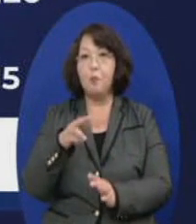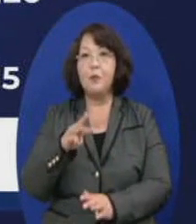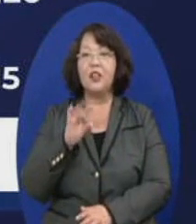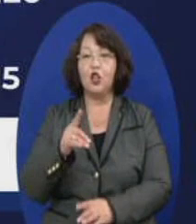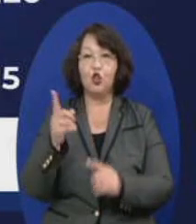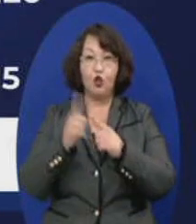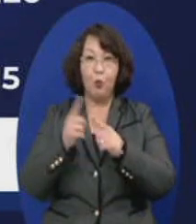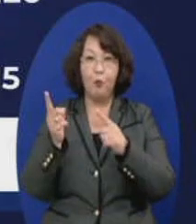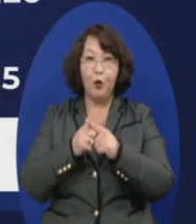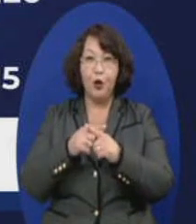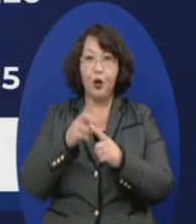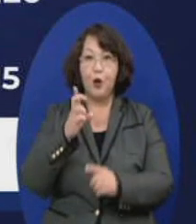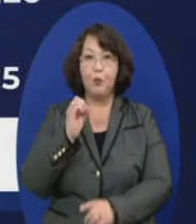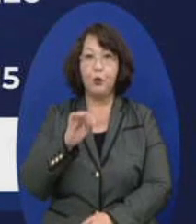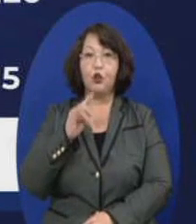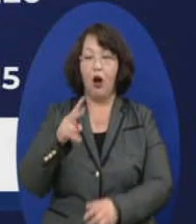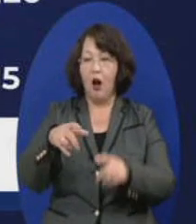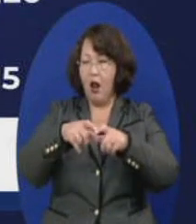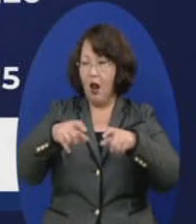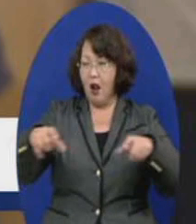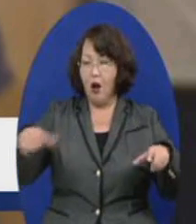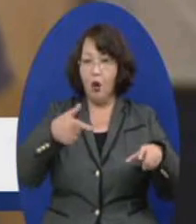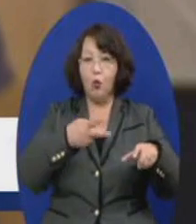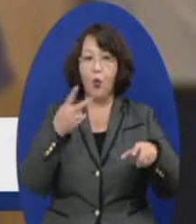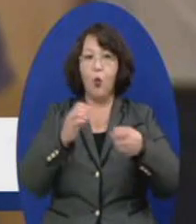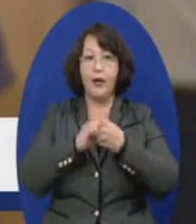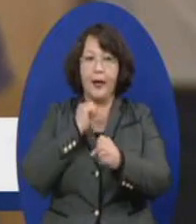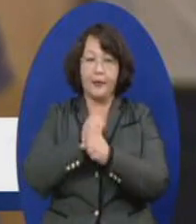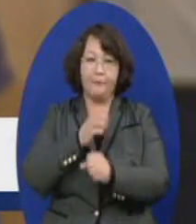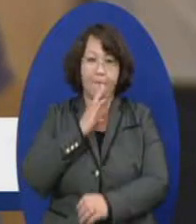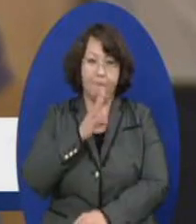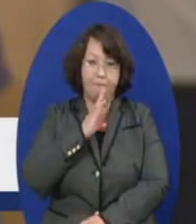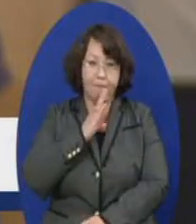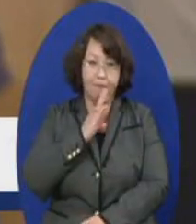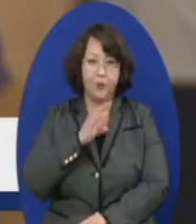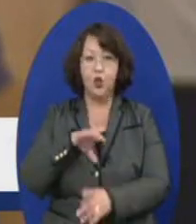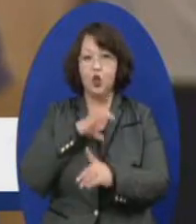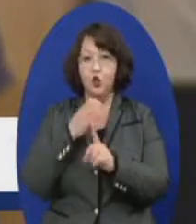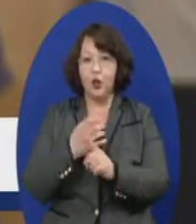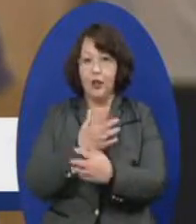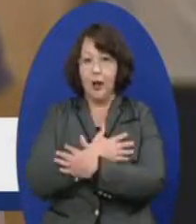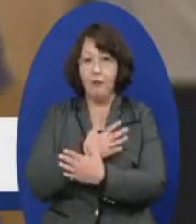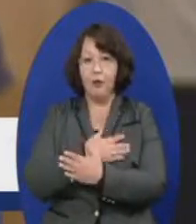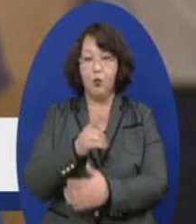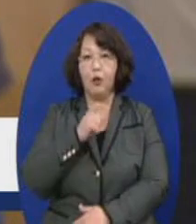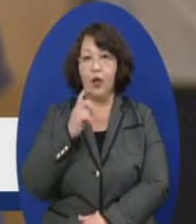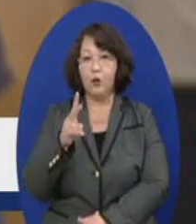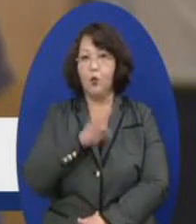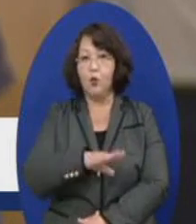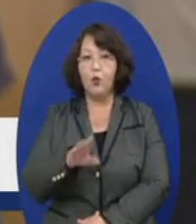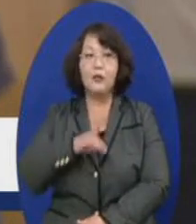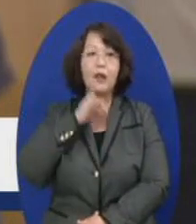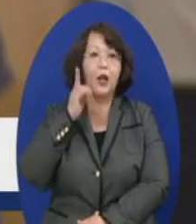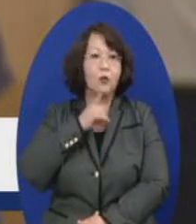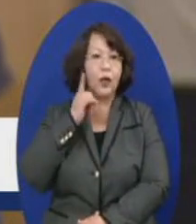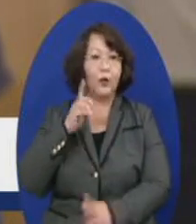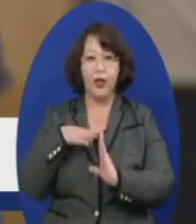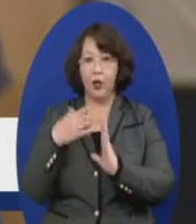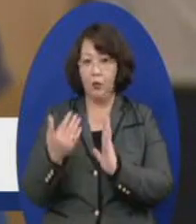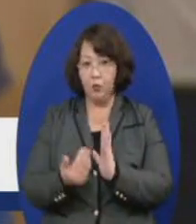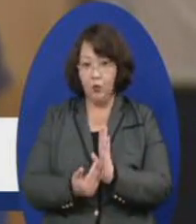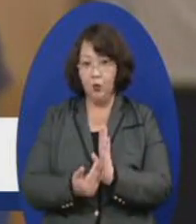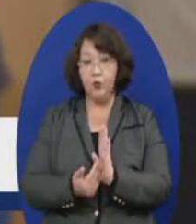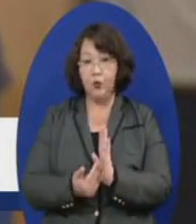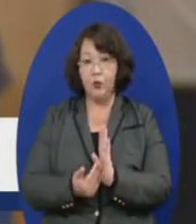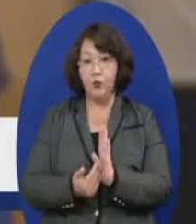төмөр бетон гүүрний барилга барих зэрэг ажлуудыг чагсаажээ. Бас соёл амралтын үрэлэн. Одоо хүүхэд залуучууд энэ залуу гэр бүлүүд